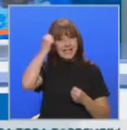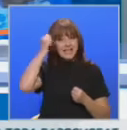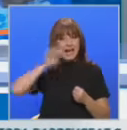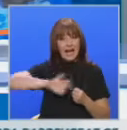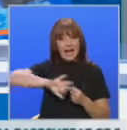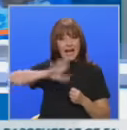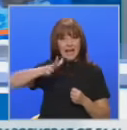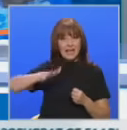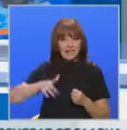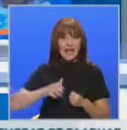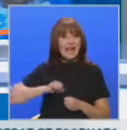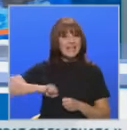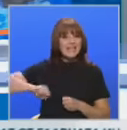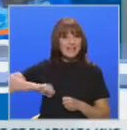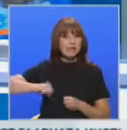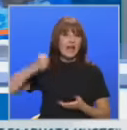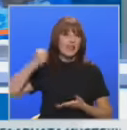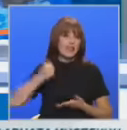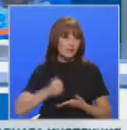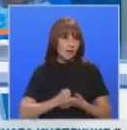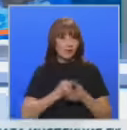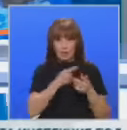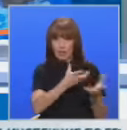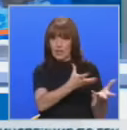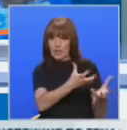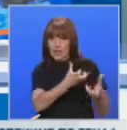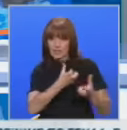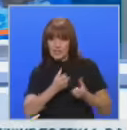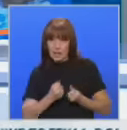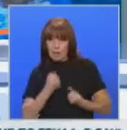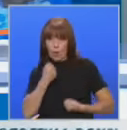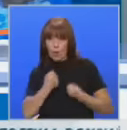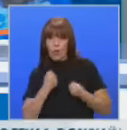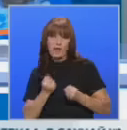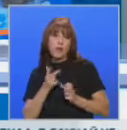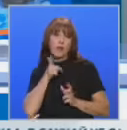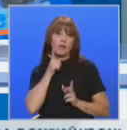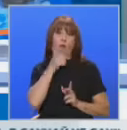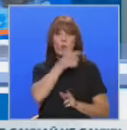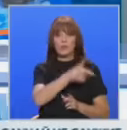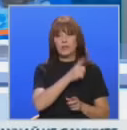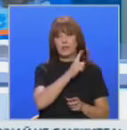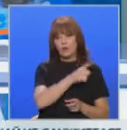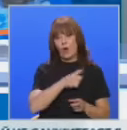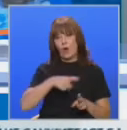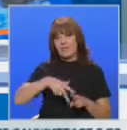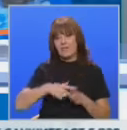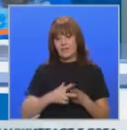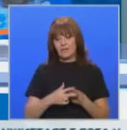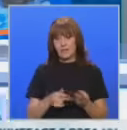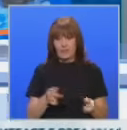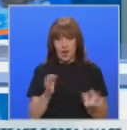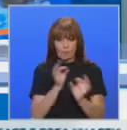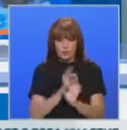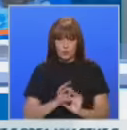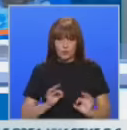а застрахователите му настояват да закара колата в техния сервиз, за да оценят щетите. И този абсурд